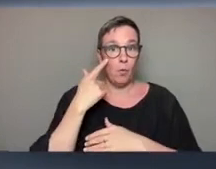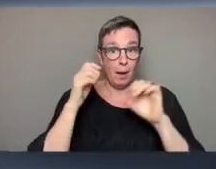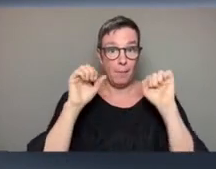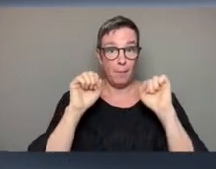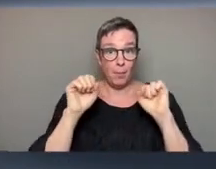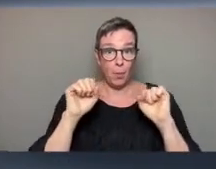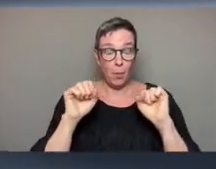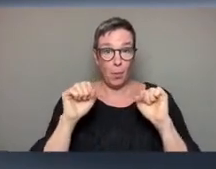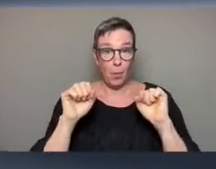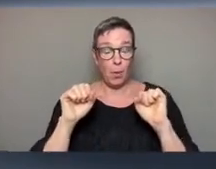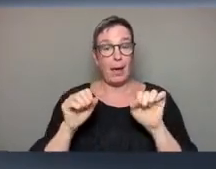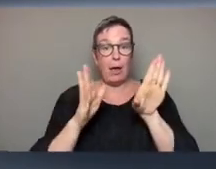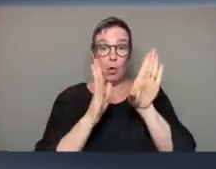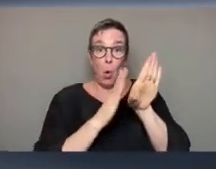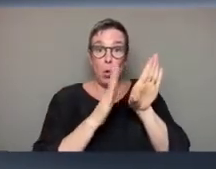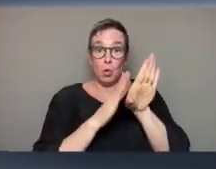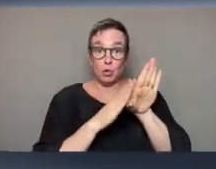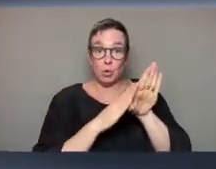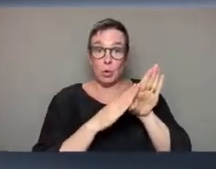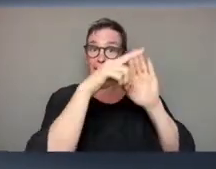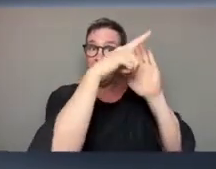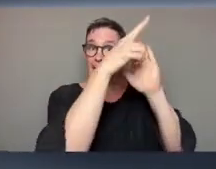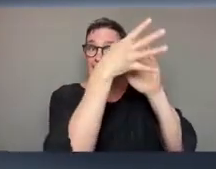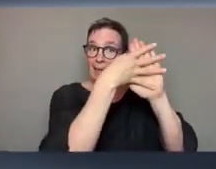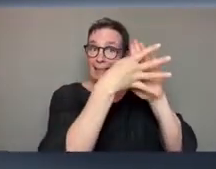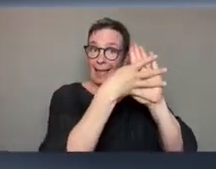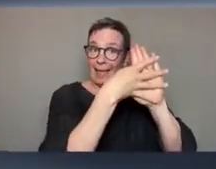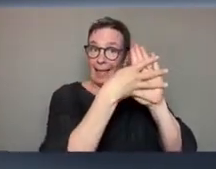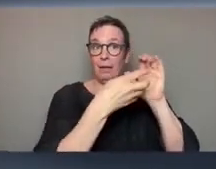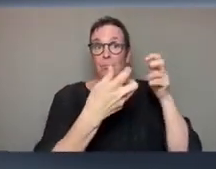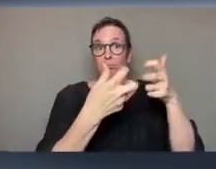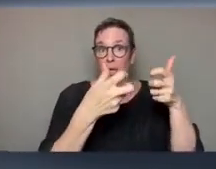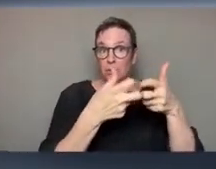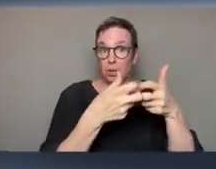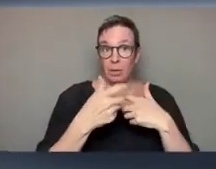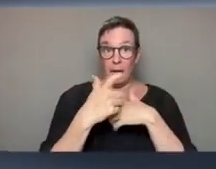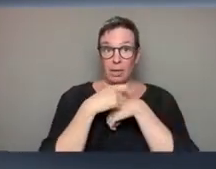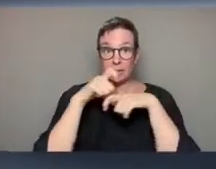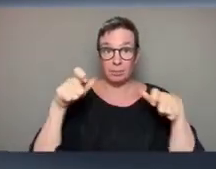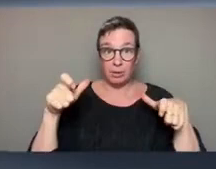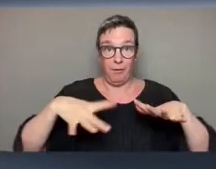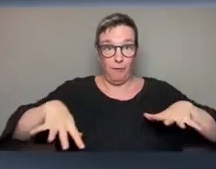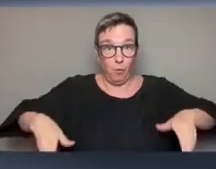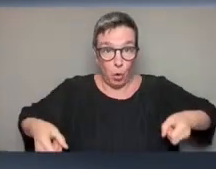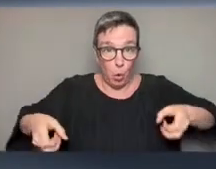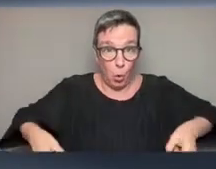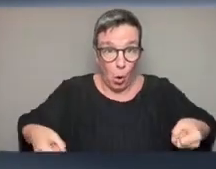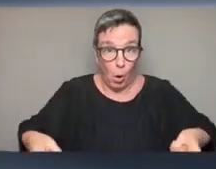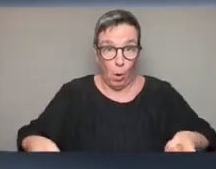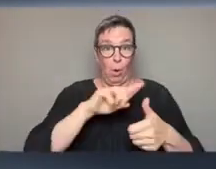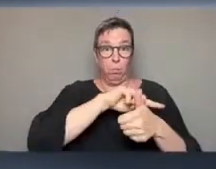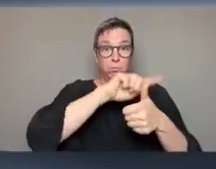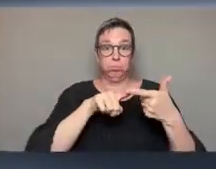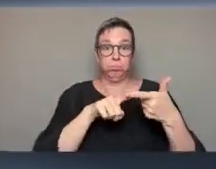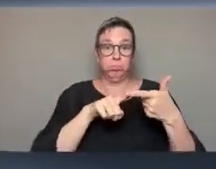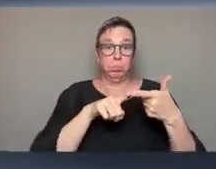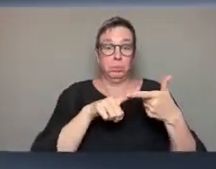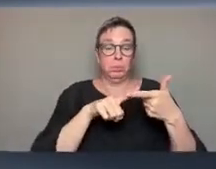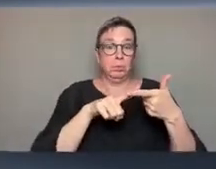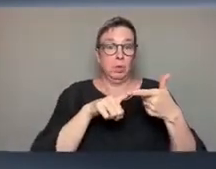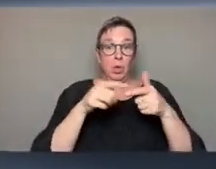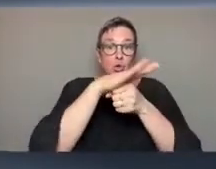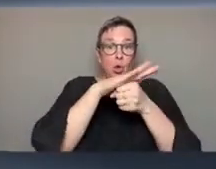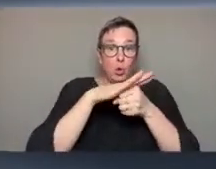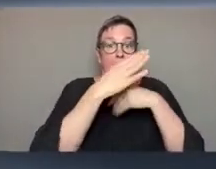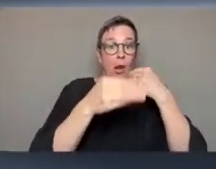à gauche, il y a différents critères tels que l'accessibilité en fauteuil roulant totale